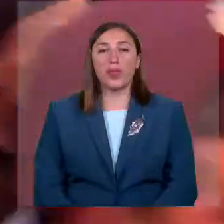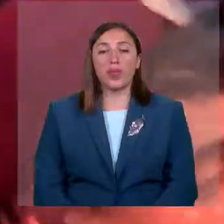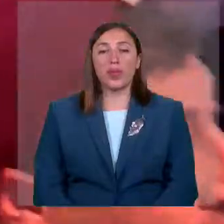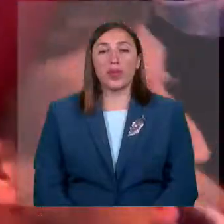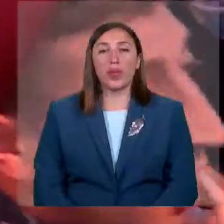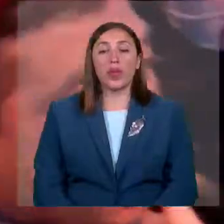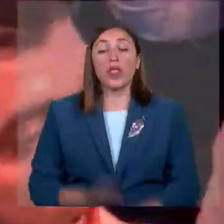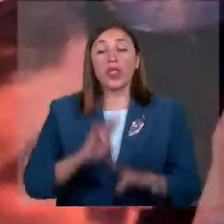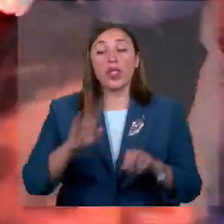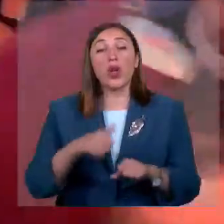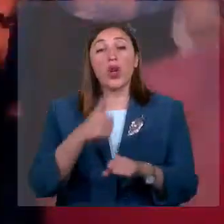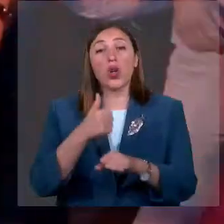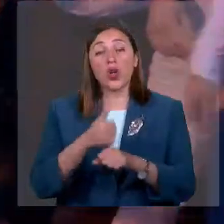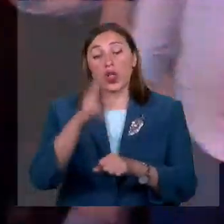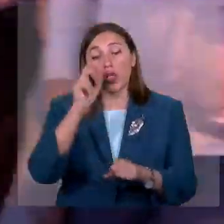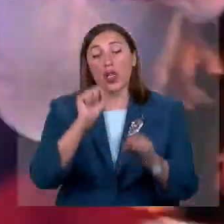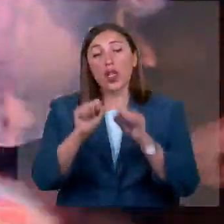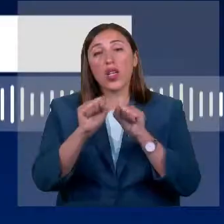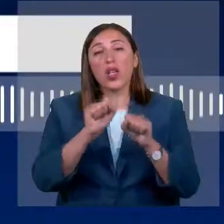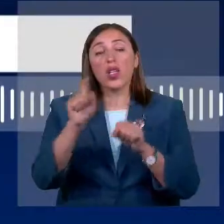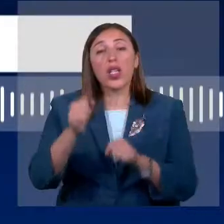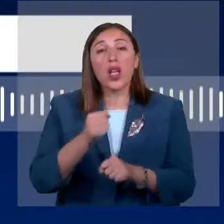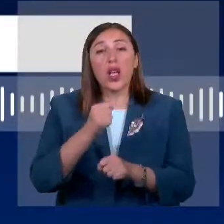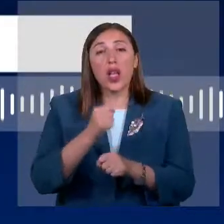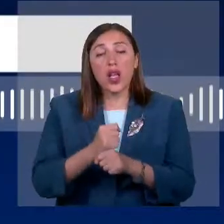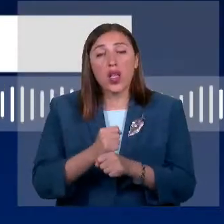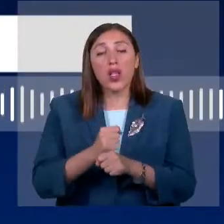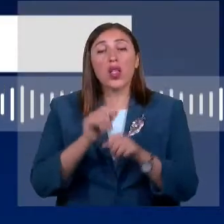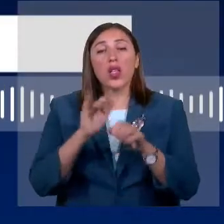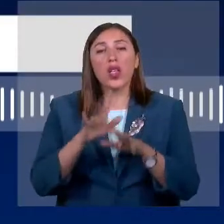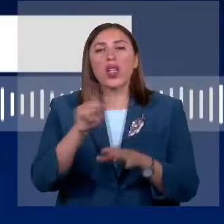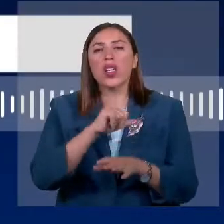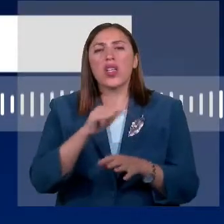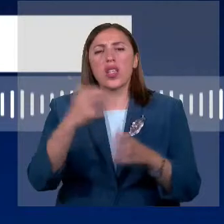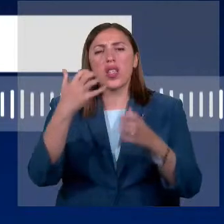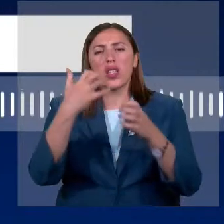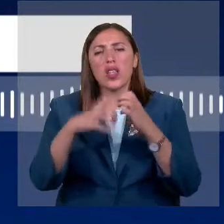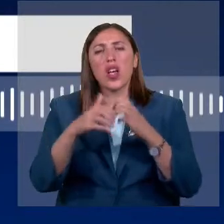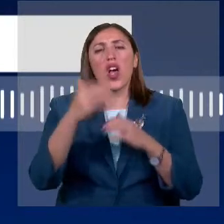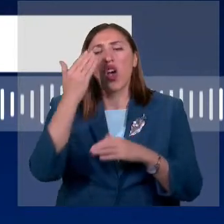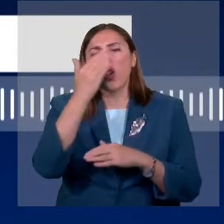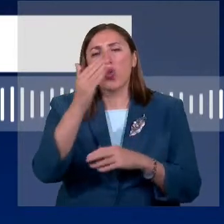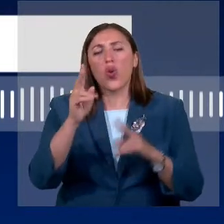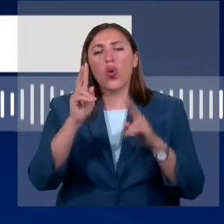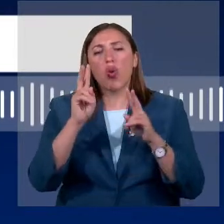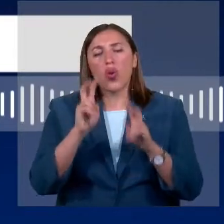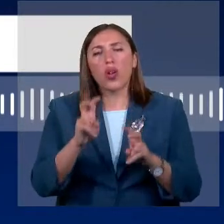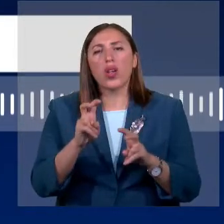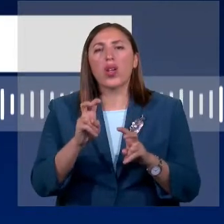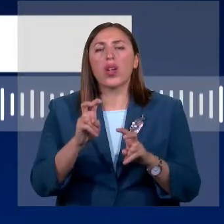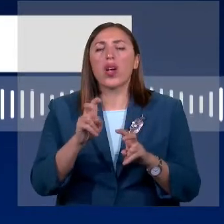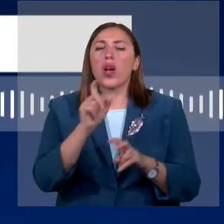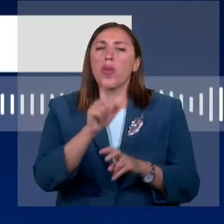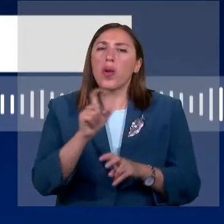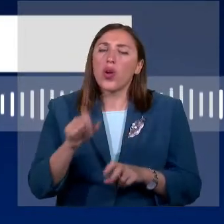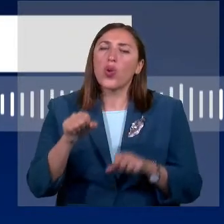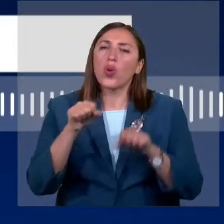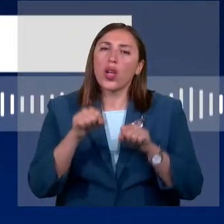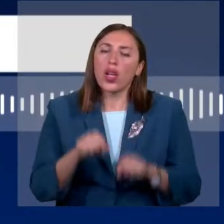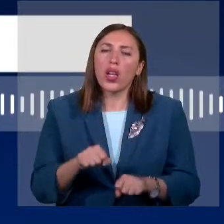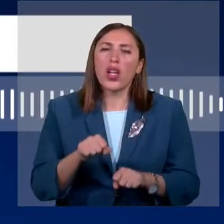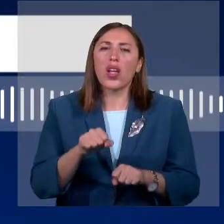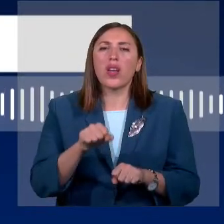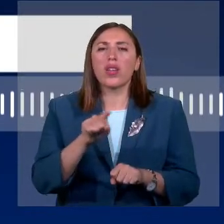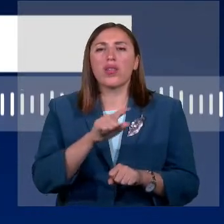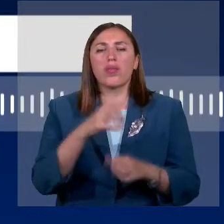Նիկոլ Փաշինյանի իշխանությունը ամեն ինչ անում է եւ անելու է եւ թքած ունի ժողովրդավարական արժեքների ու մարդու իրավունքների